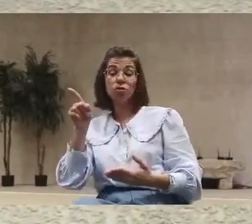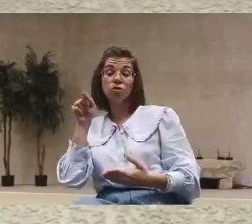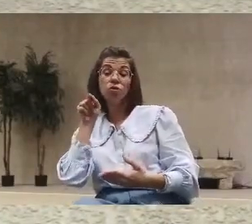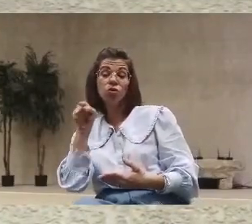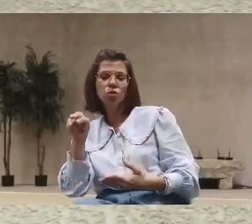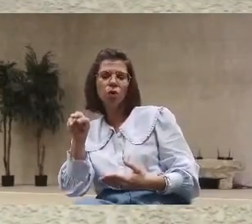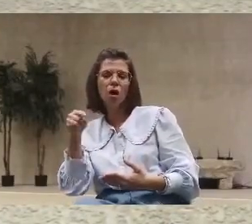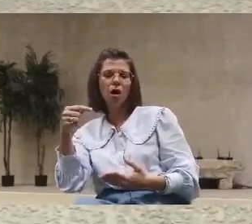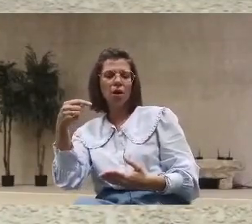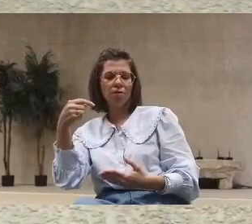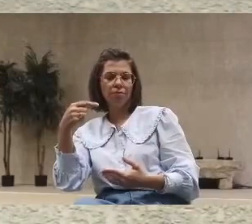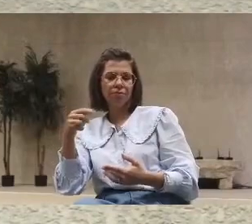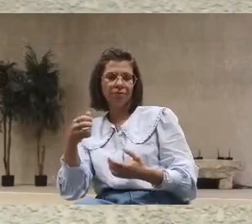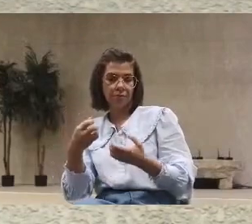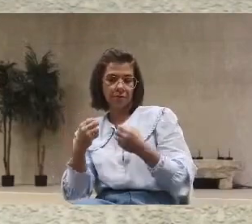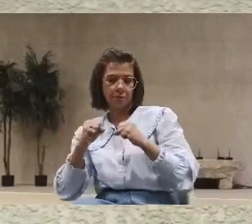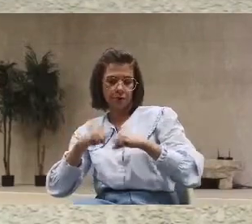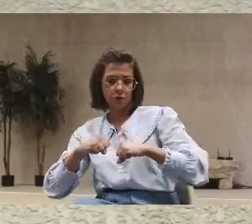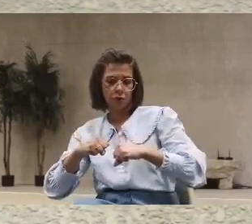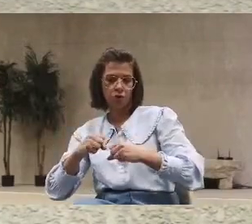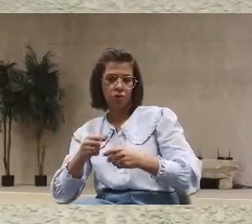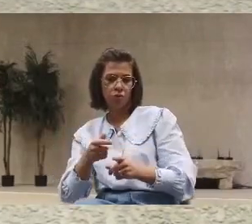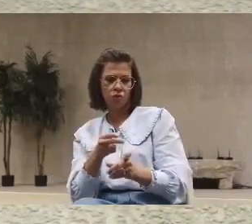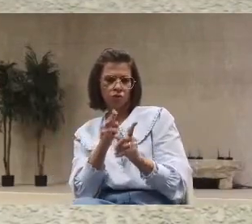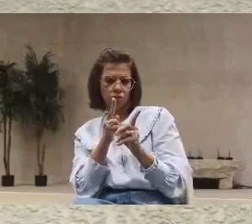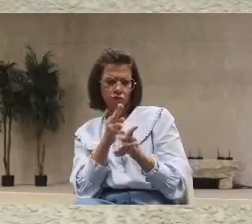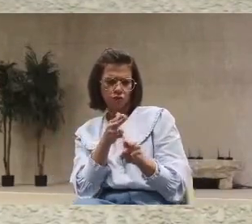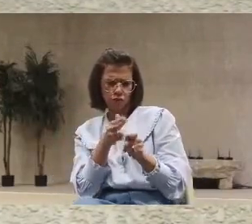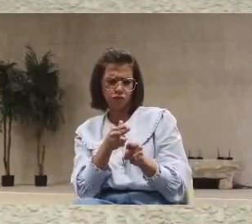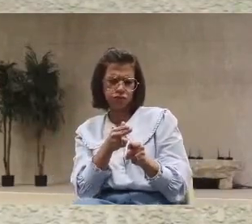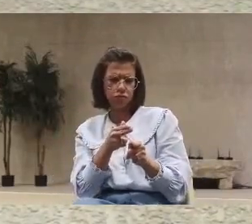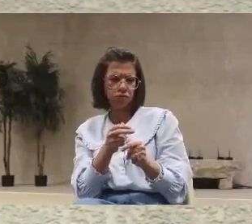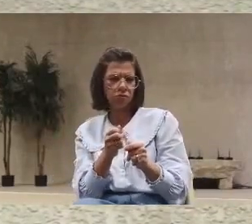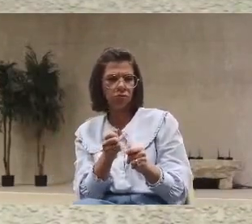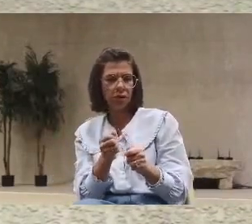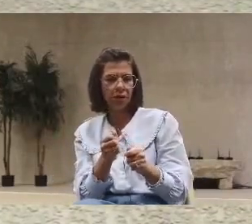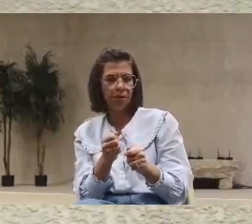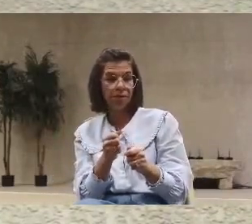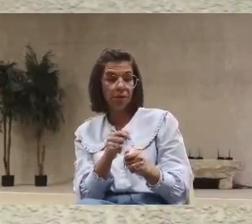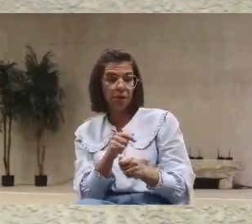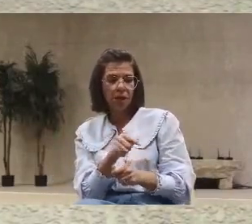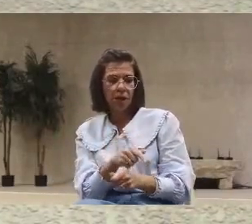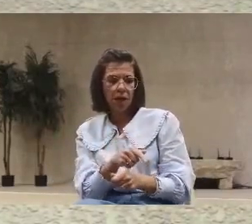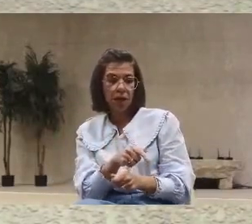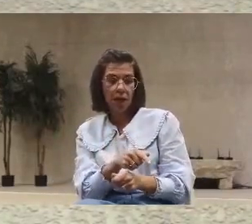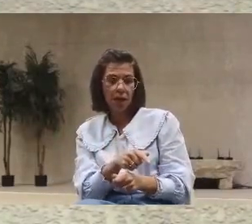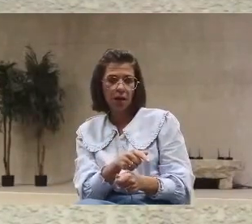elle attend rien ne se passe et puis elle entend